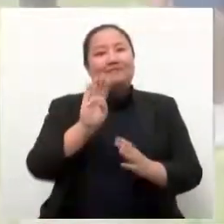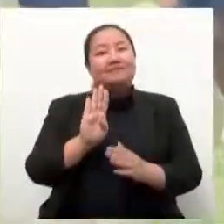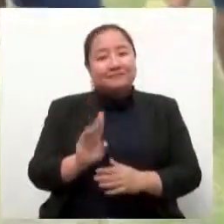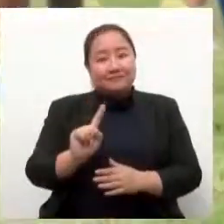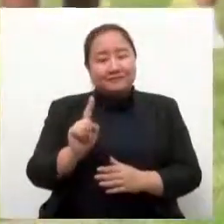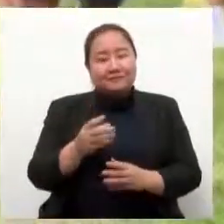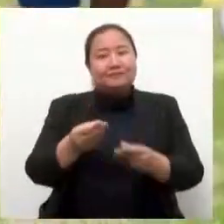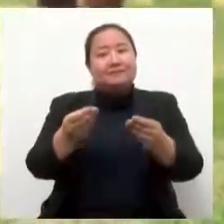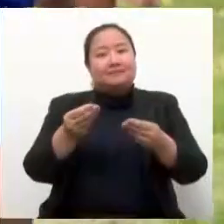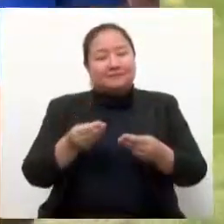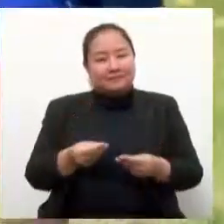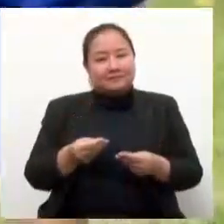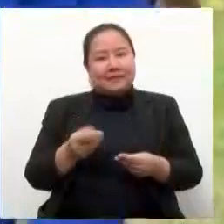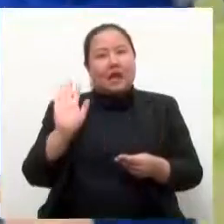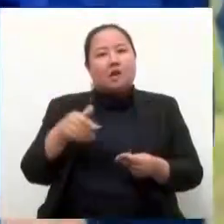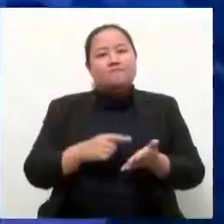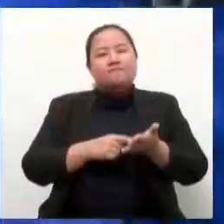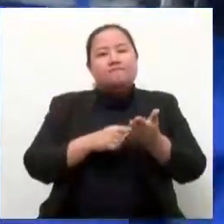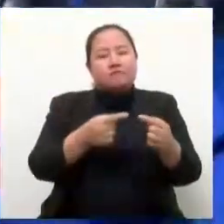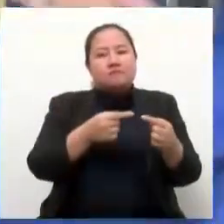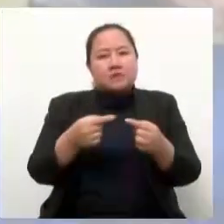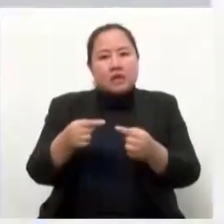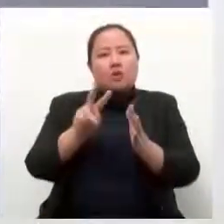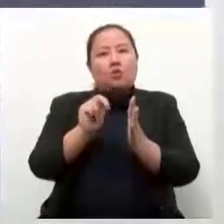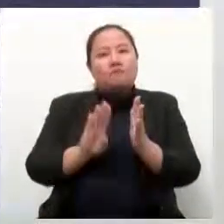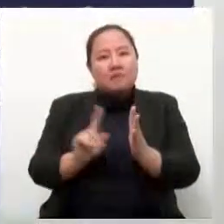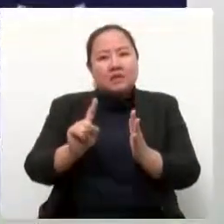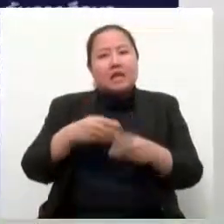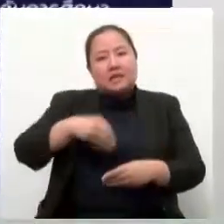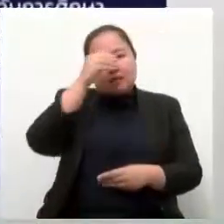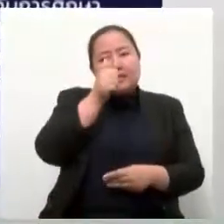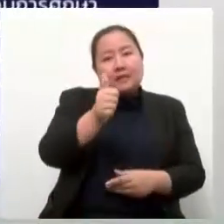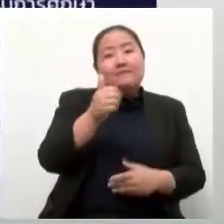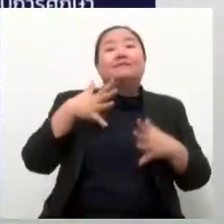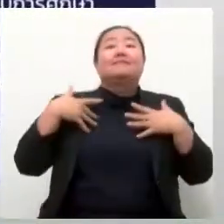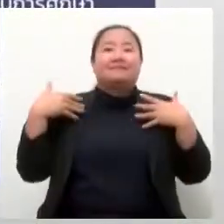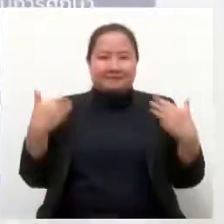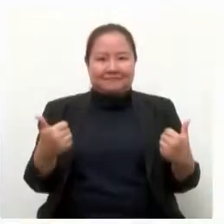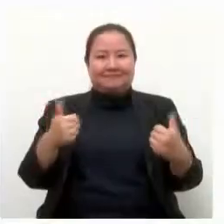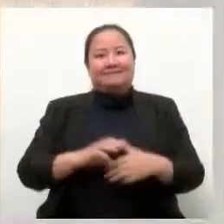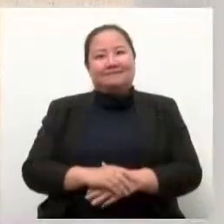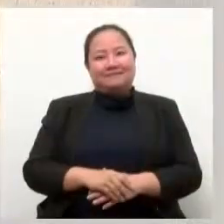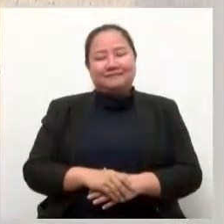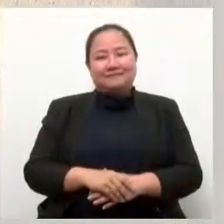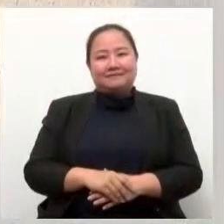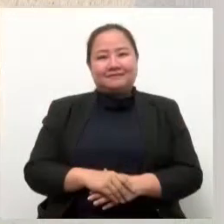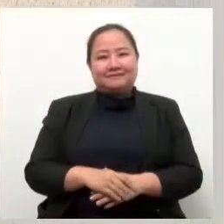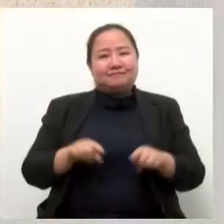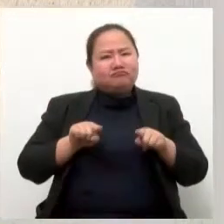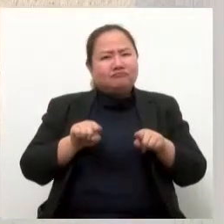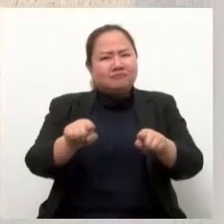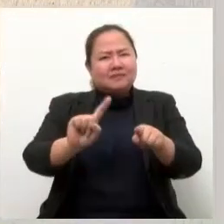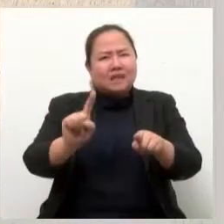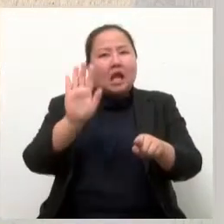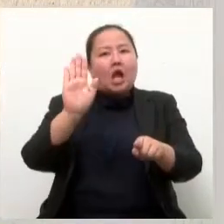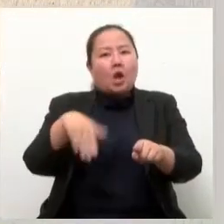ษาและแนวทางการขับเคลื่อนนโยบายเรียนดีมีความสุขสู่การขับเคลื่อนของสำ